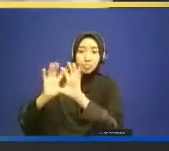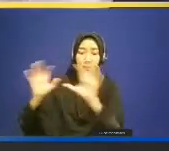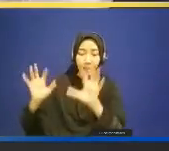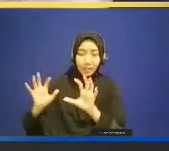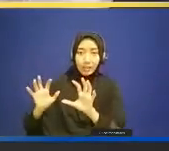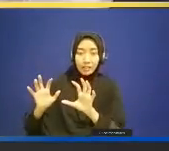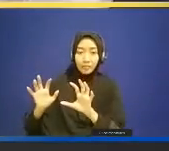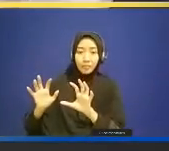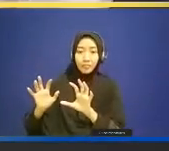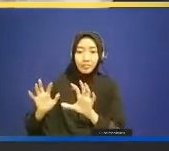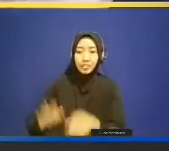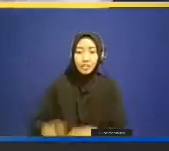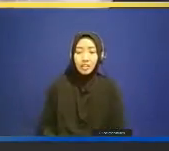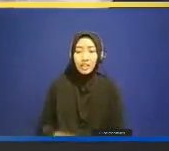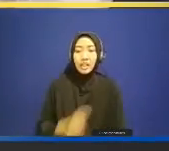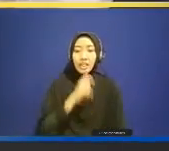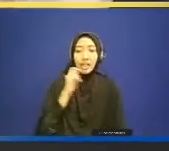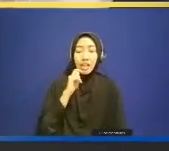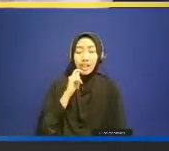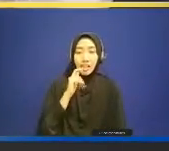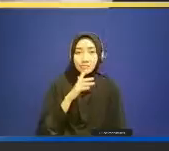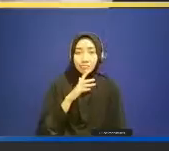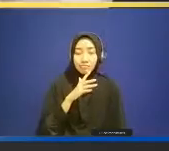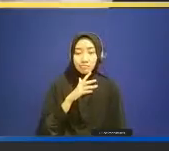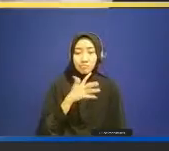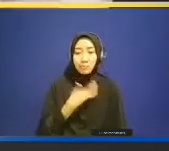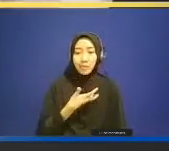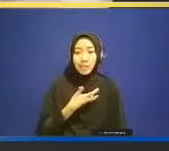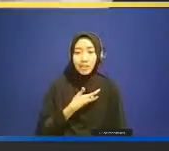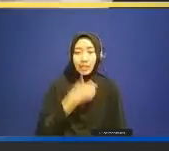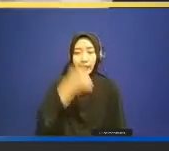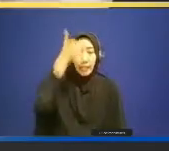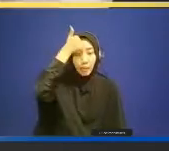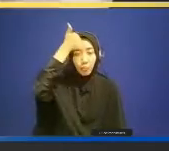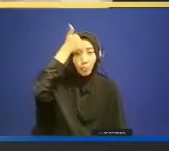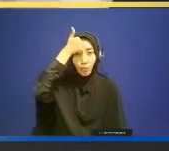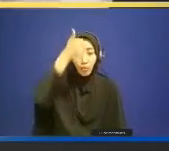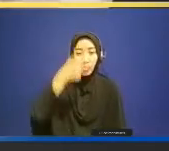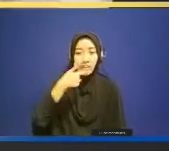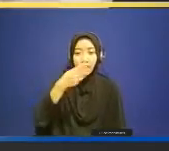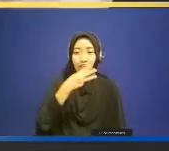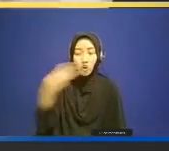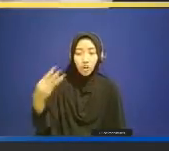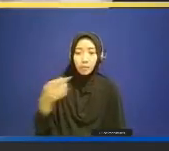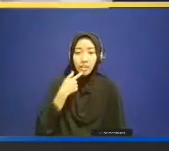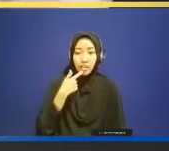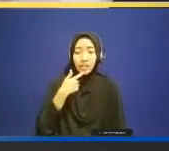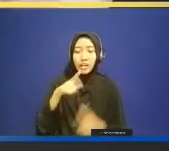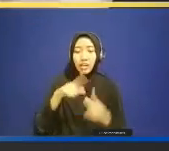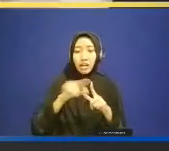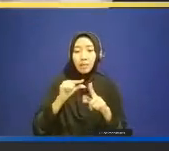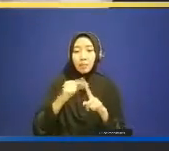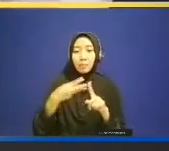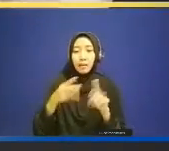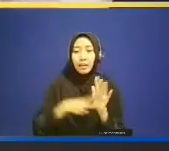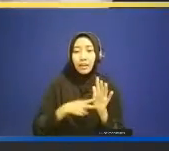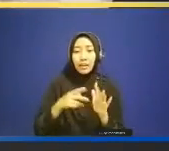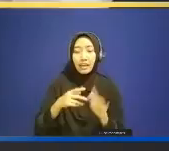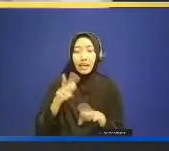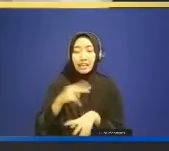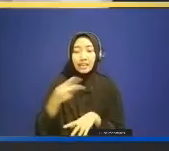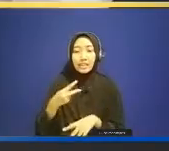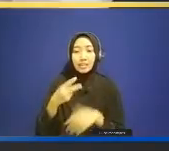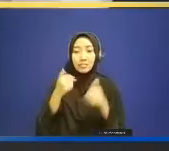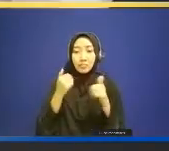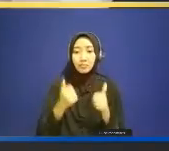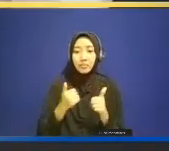Dina Ternyata banyak lo yang pengen kepo banget nih soale CSO APBN wujud got jadi orang lebih apa ya